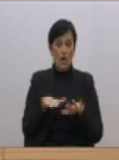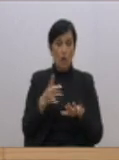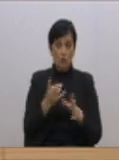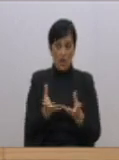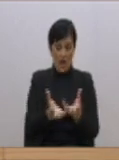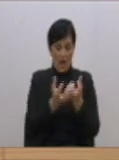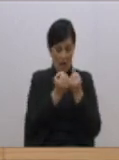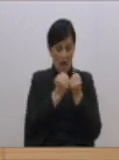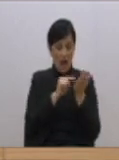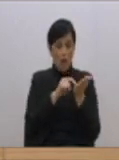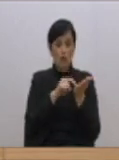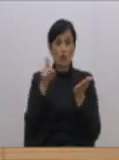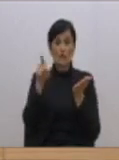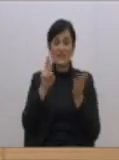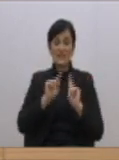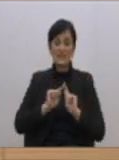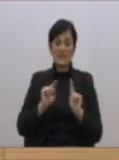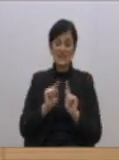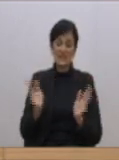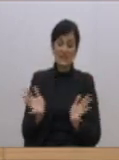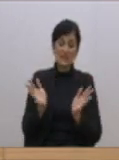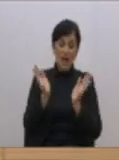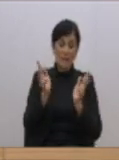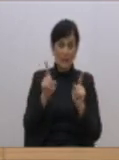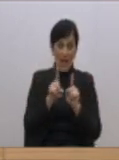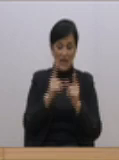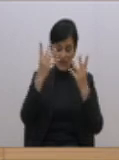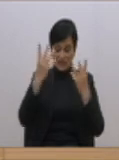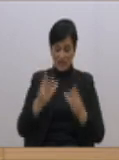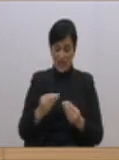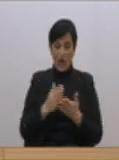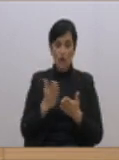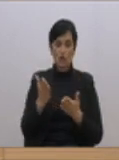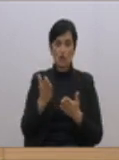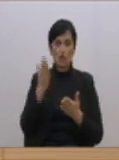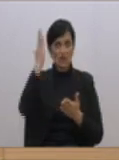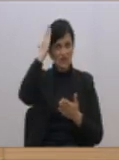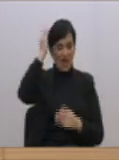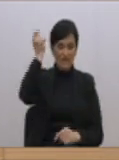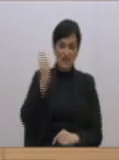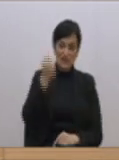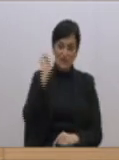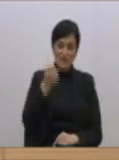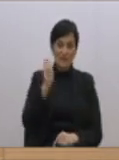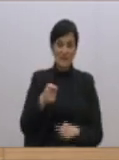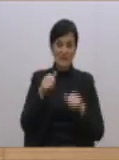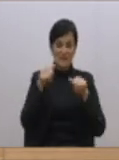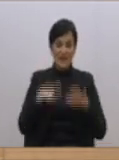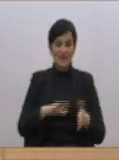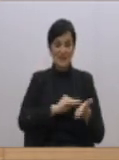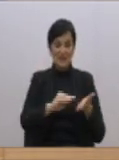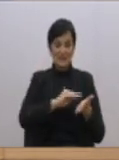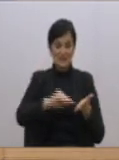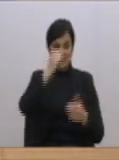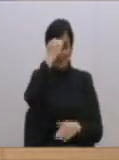და იმ ადამიანებს, ვინც ის სააკესა, ვინც ის ასე დღეში ჩააგდეთ, სულ თავში უნდა გირტყათ აი ეს გადაწყვეტილება.